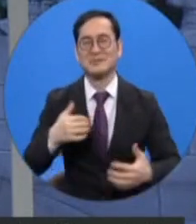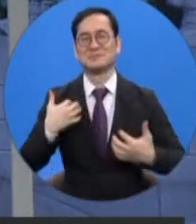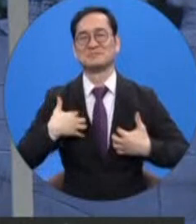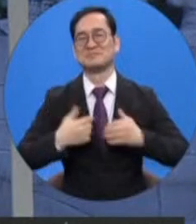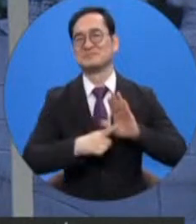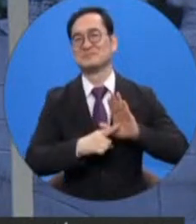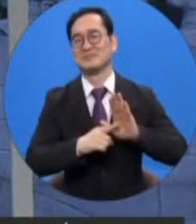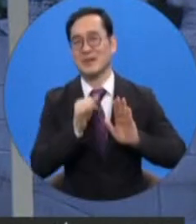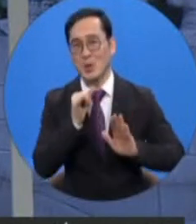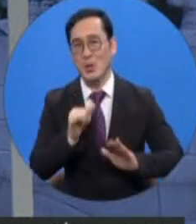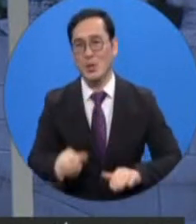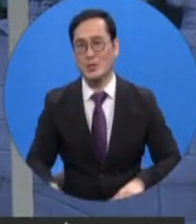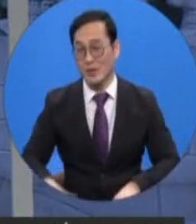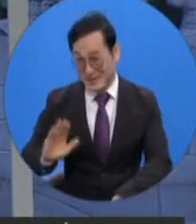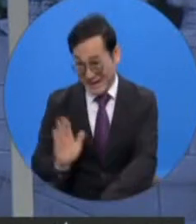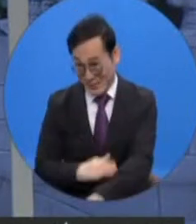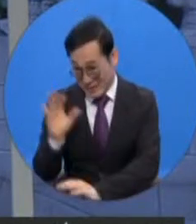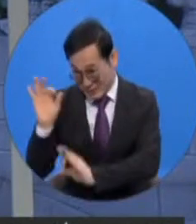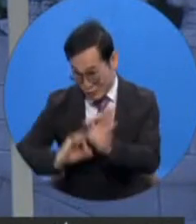정은경 청장의